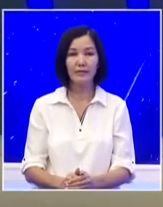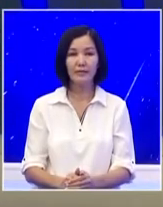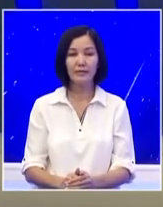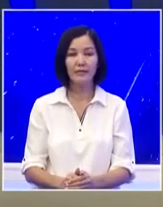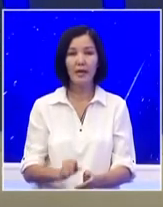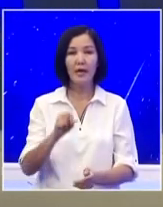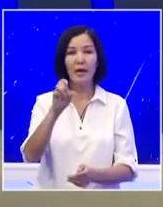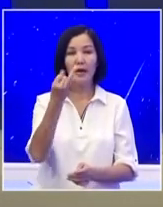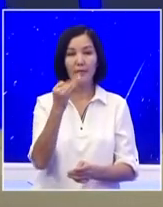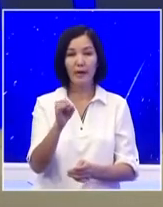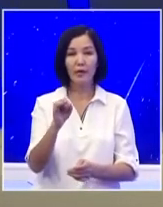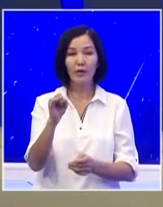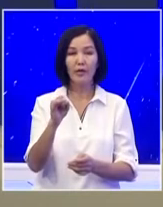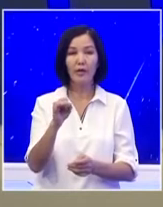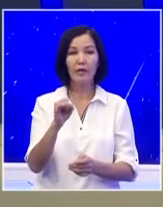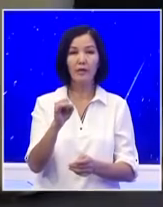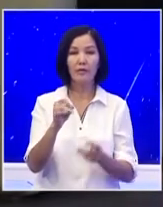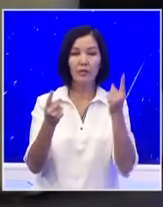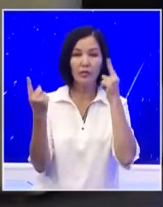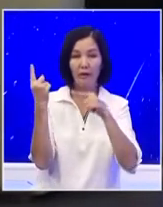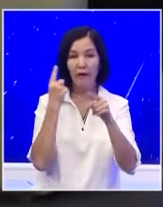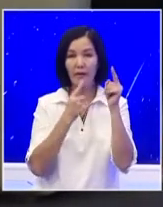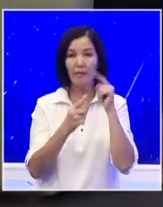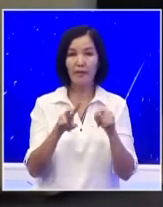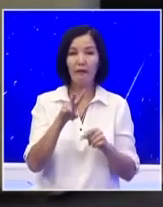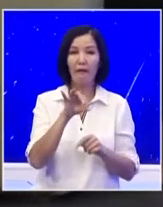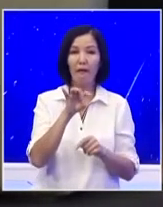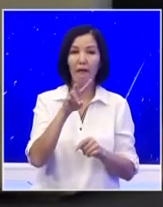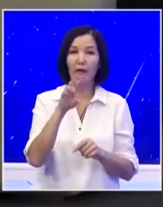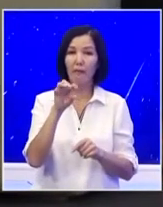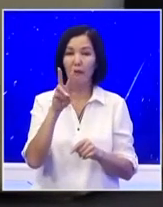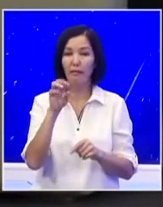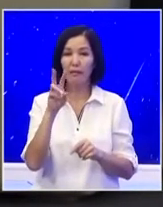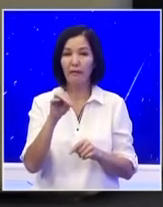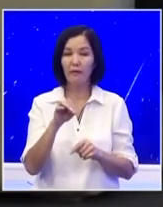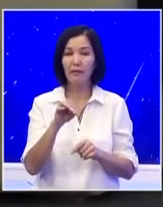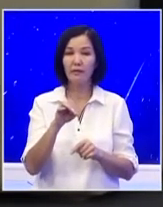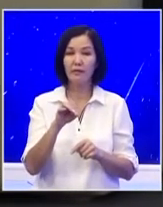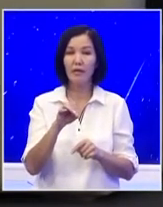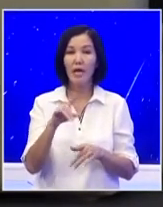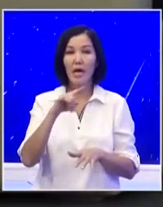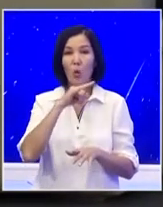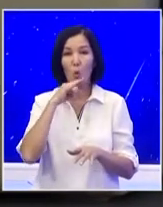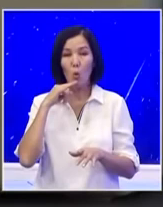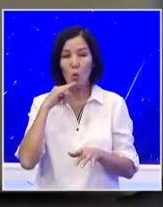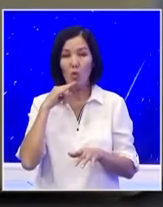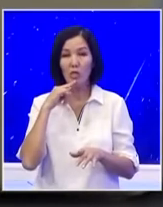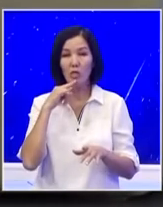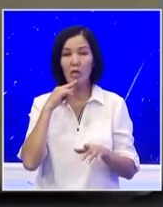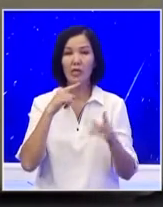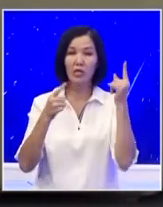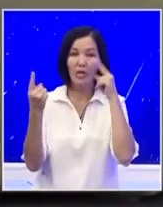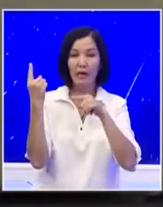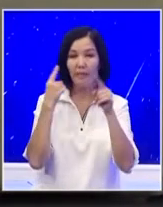мұртын шайнасып, ашулы солдат қыстықты. Бұл Лермонтовтың «Скажи-ка, дядя, ведь не даром» деп басталатын